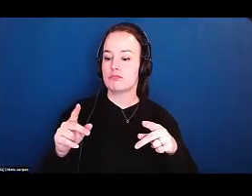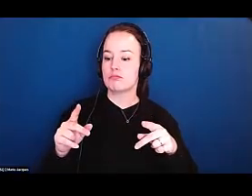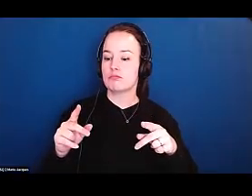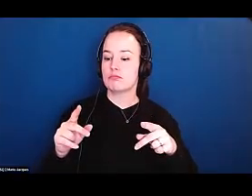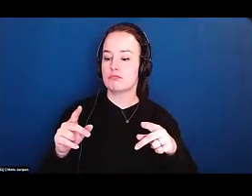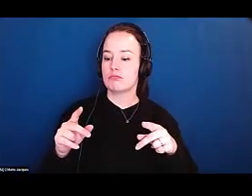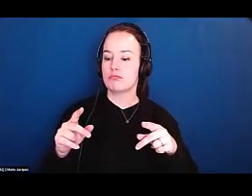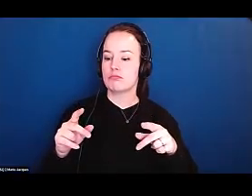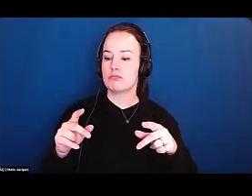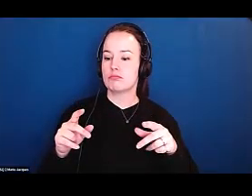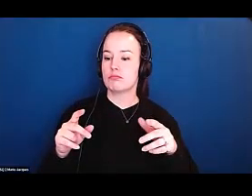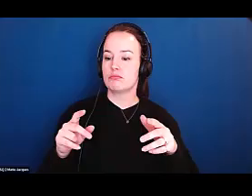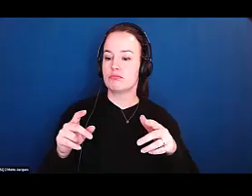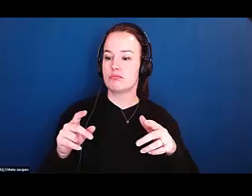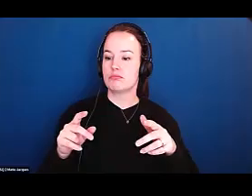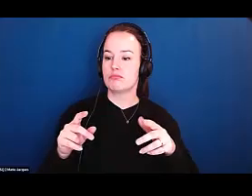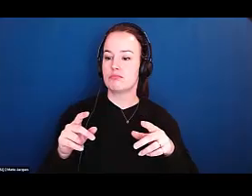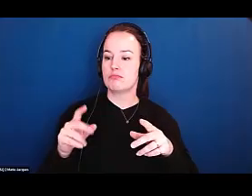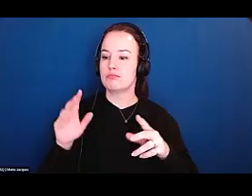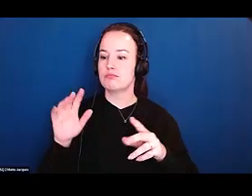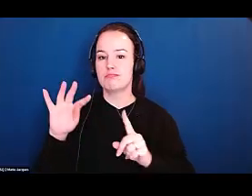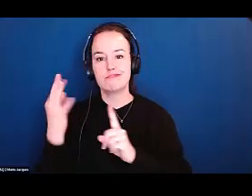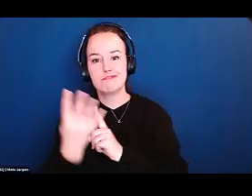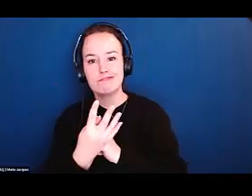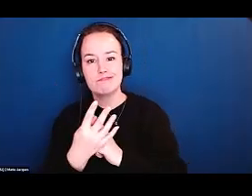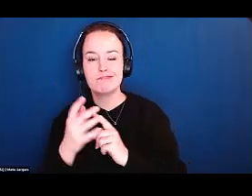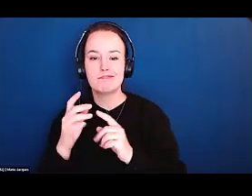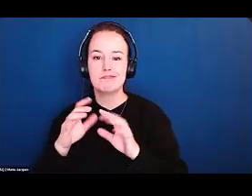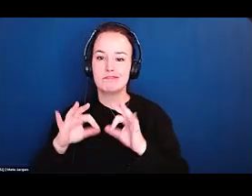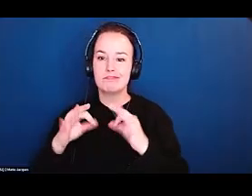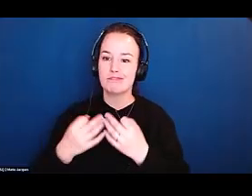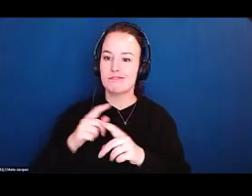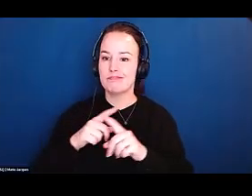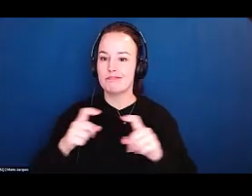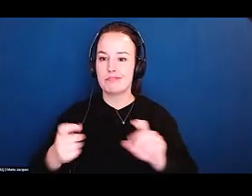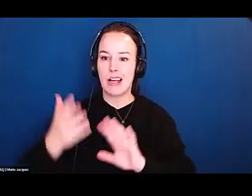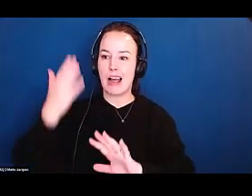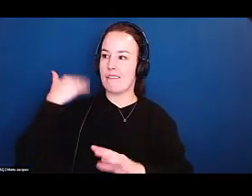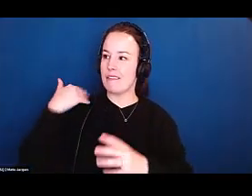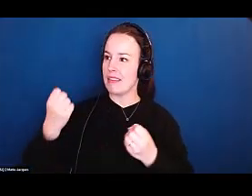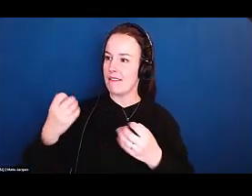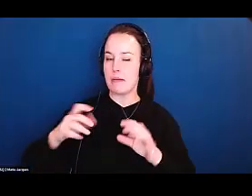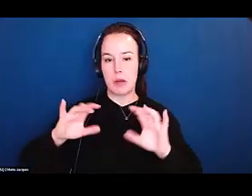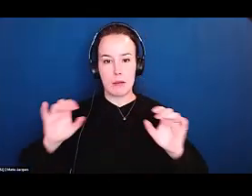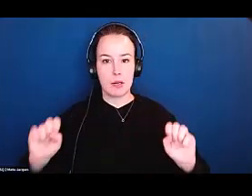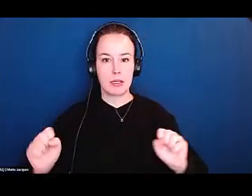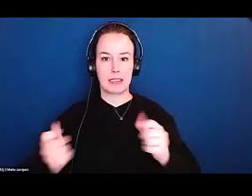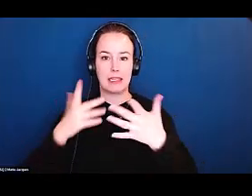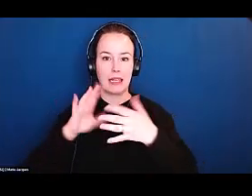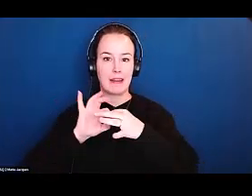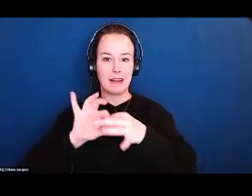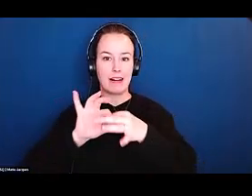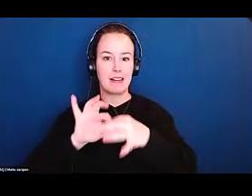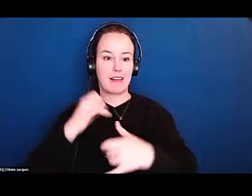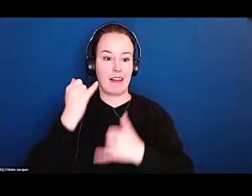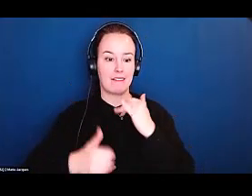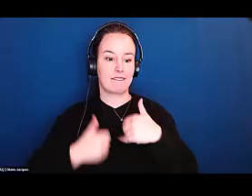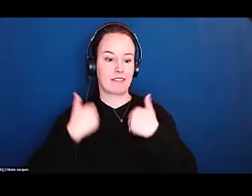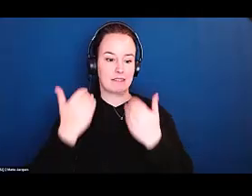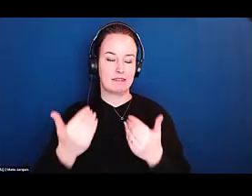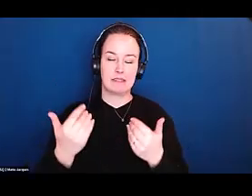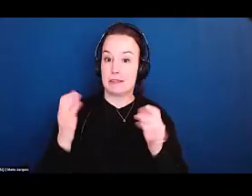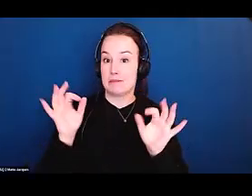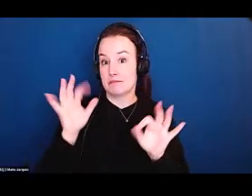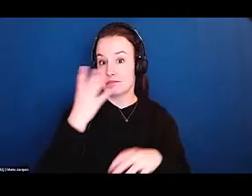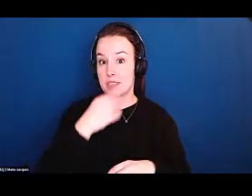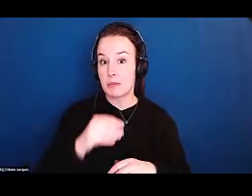on retrouve les personnes aimées des personnes et dans le cas où ils n'existent pas, eh bien ils arrivent à créer des liens à la fin de leur vie, ce qui est très